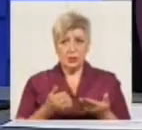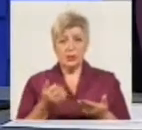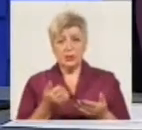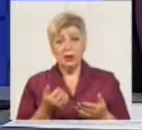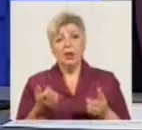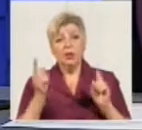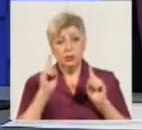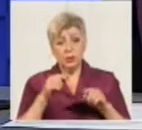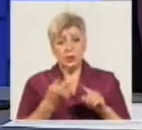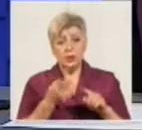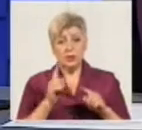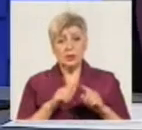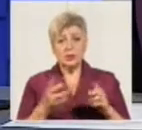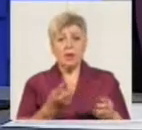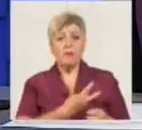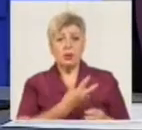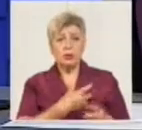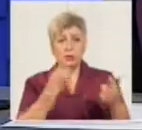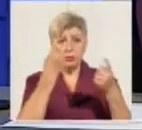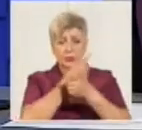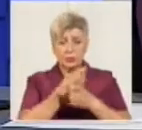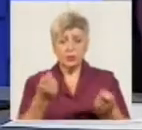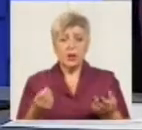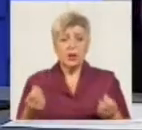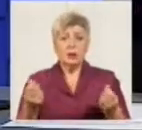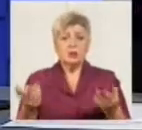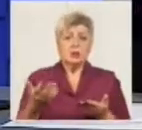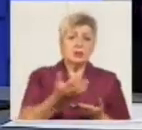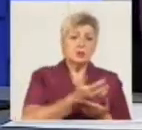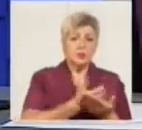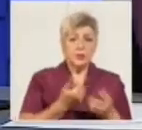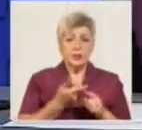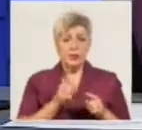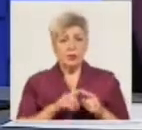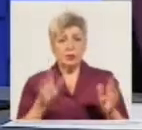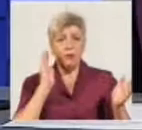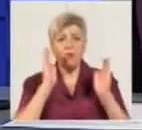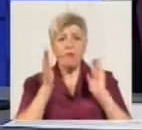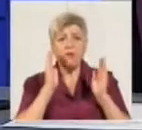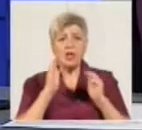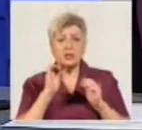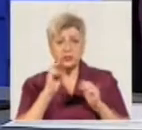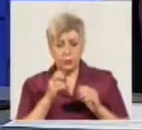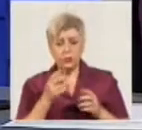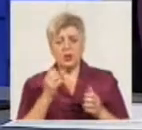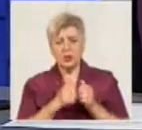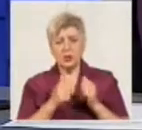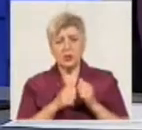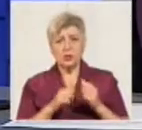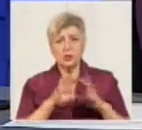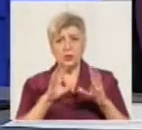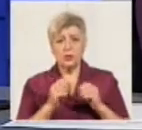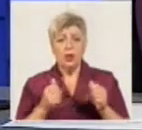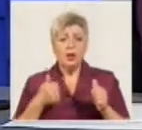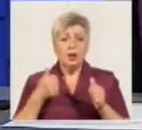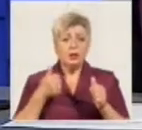це волонтери. Оголошується збір коштів, це частіше всього відбувається в Фейсбуці, і долучаються всі небайдужі громадяни, як в